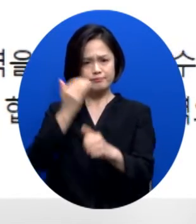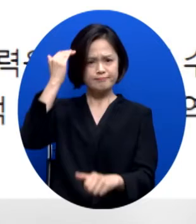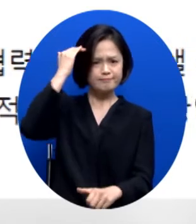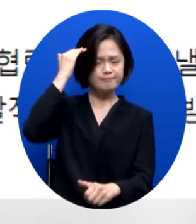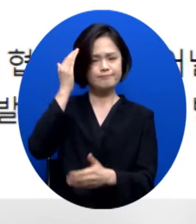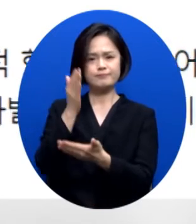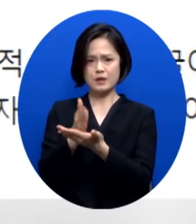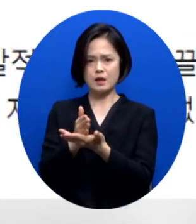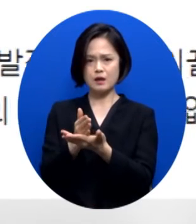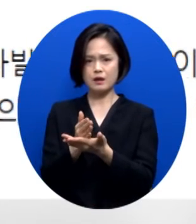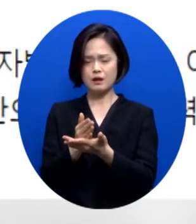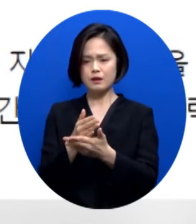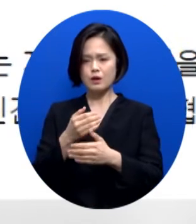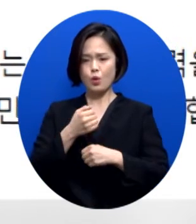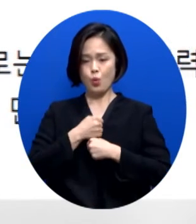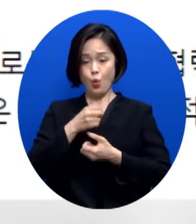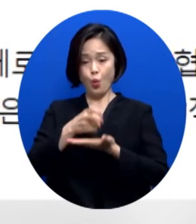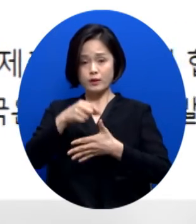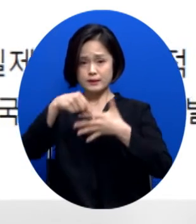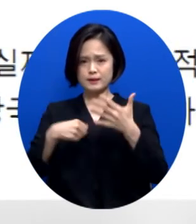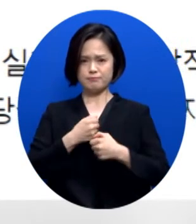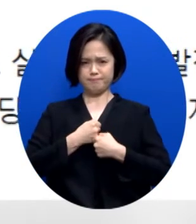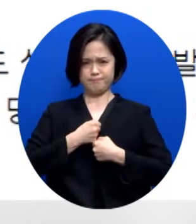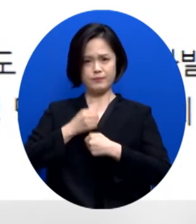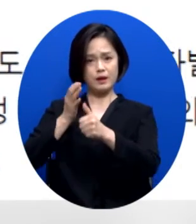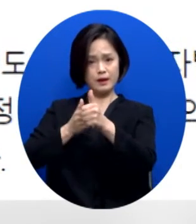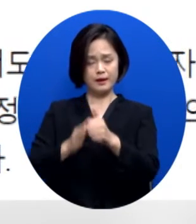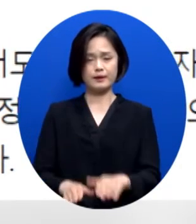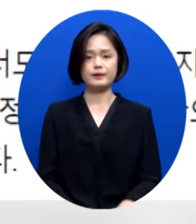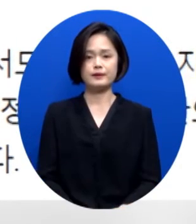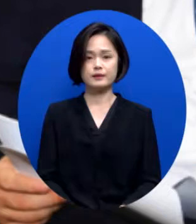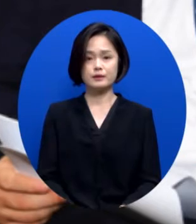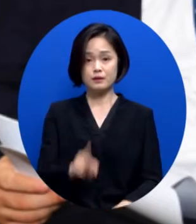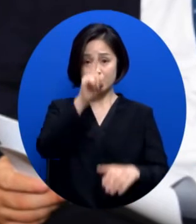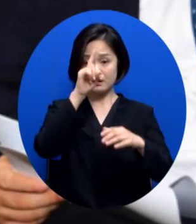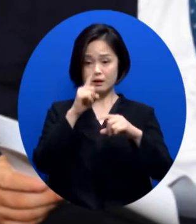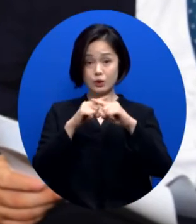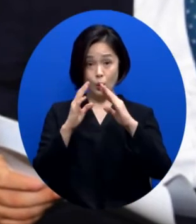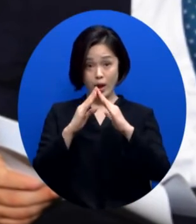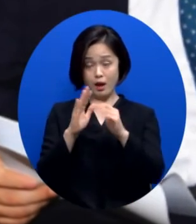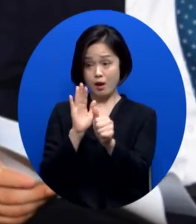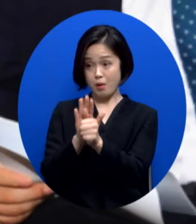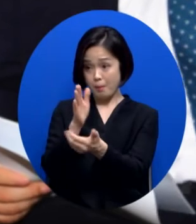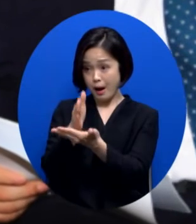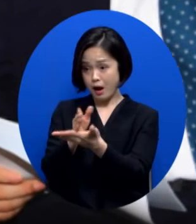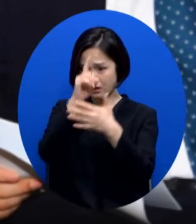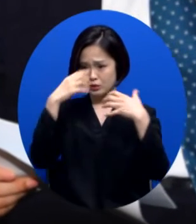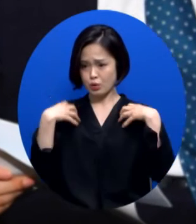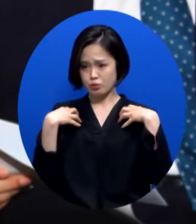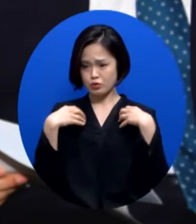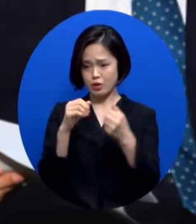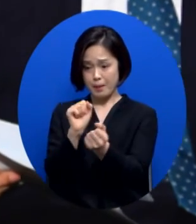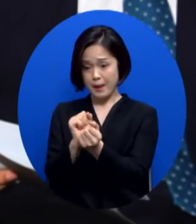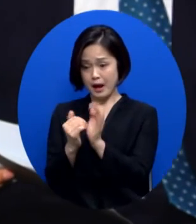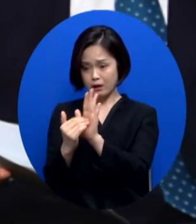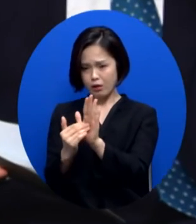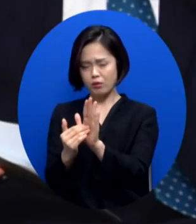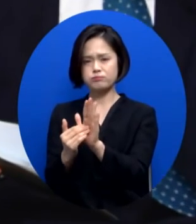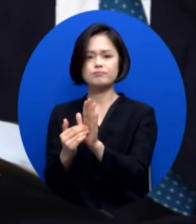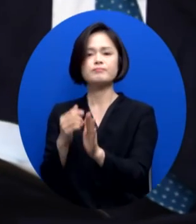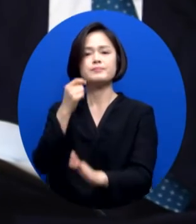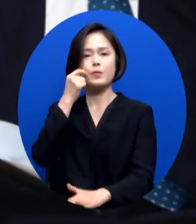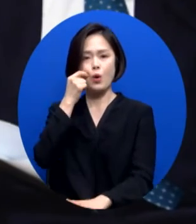한다고 강조했습니다 이어 당국은 민간의 자발적인 협력 없이 방역 목표를 이룰 수 없다는 것을 자각하고